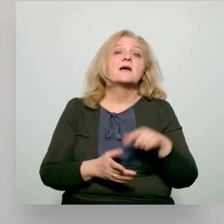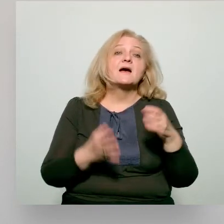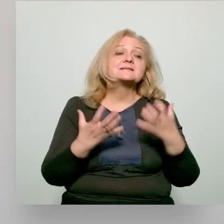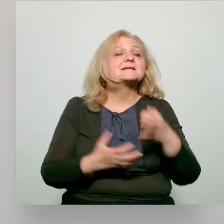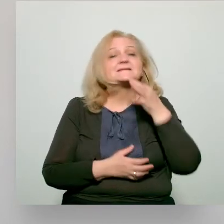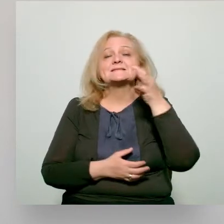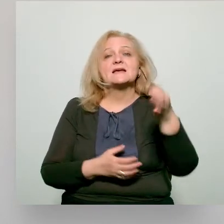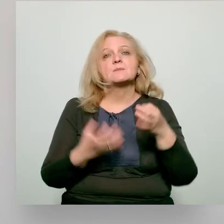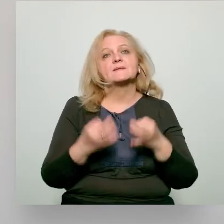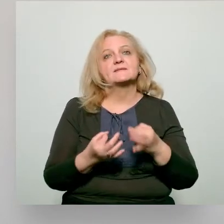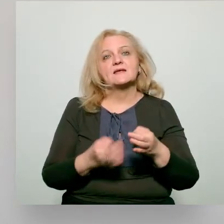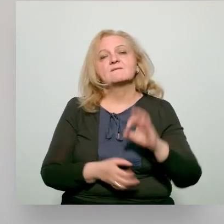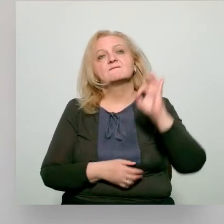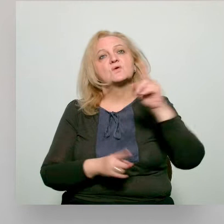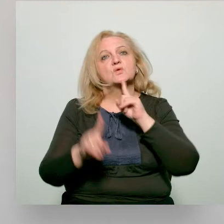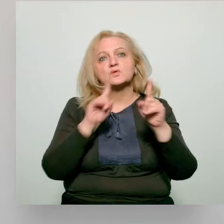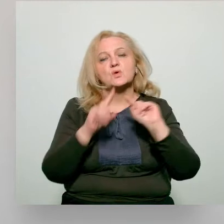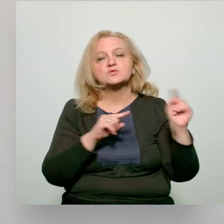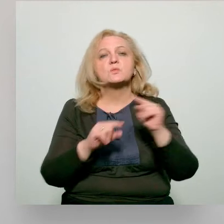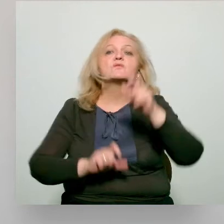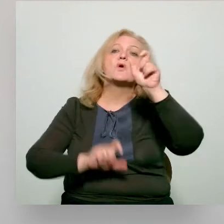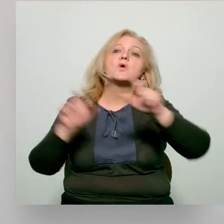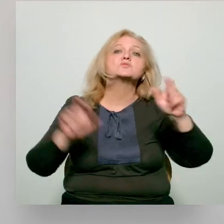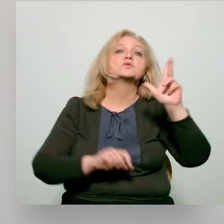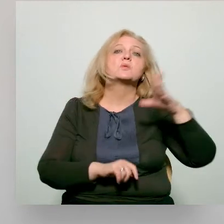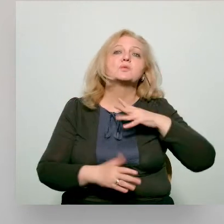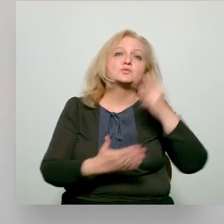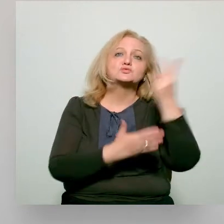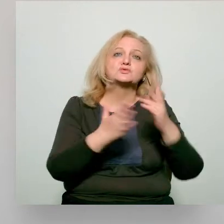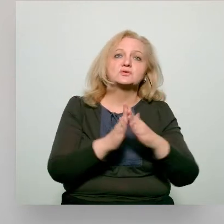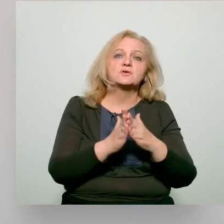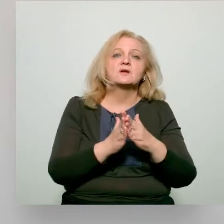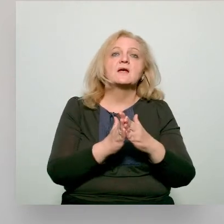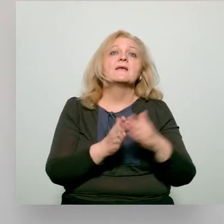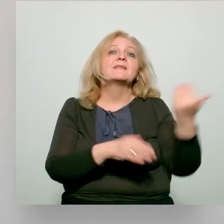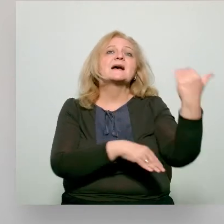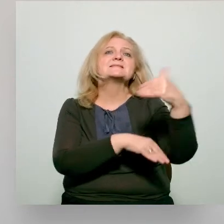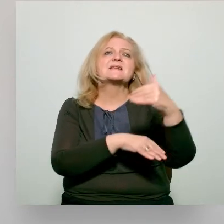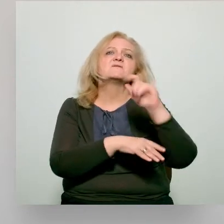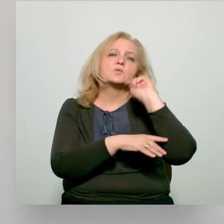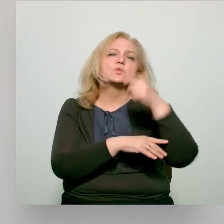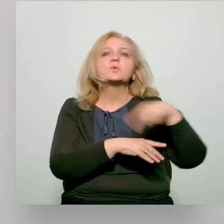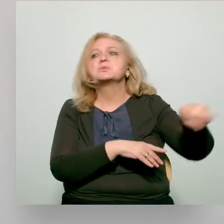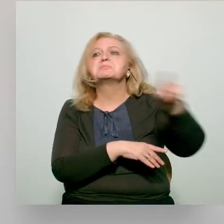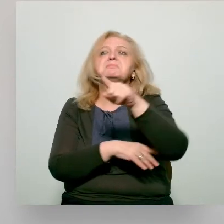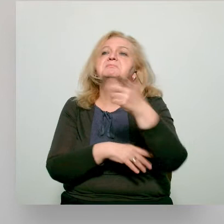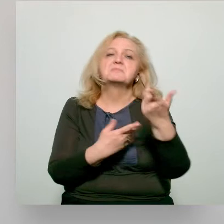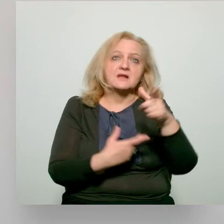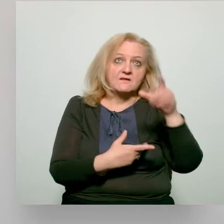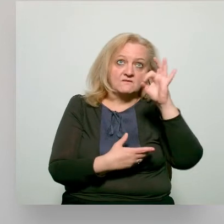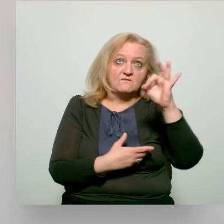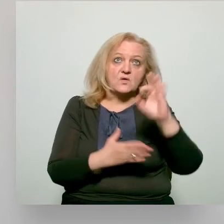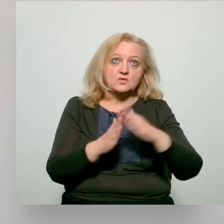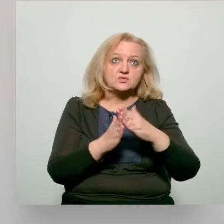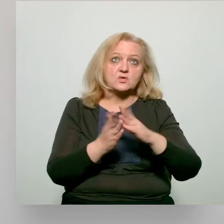pani rozmowy z czytelnikami poza Ukrainą. Pani książki są tłumaczone i zapewne spotyka się pani właśnie